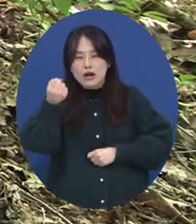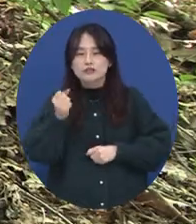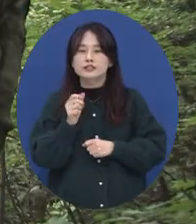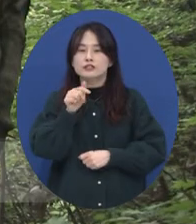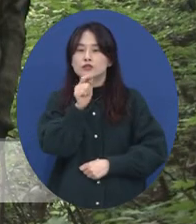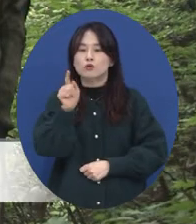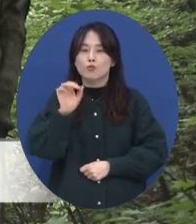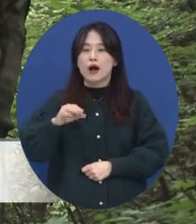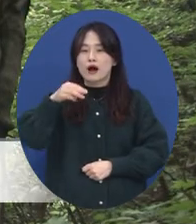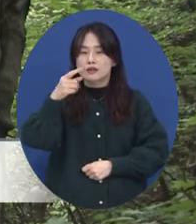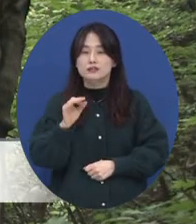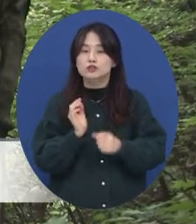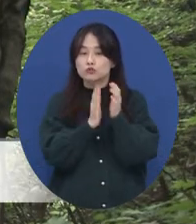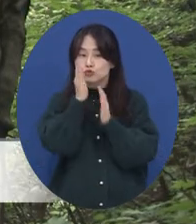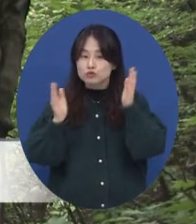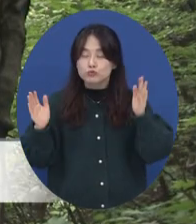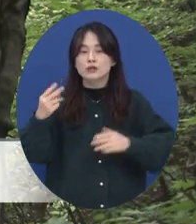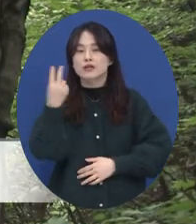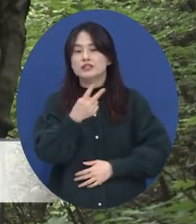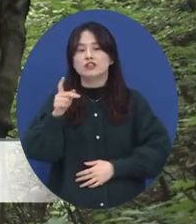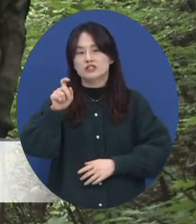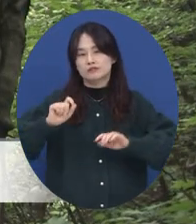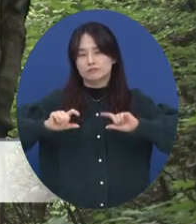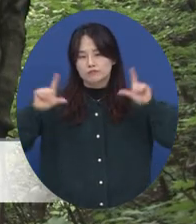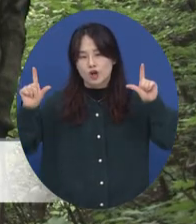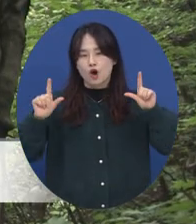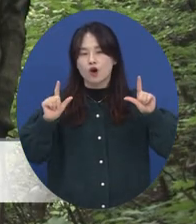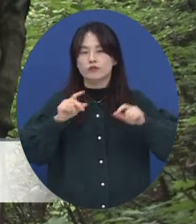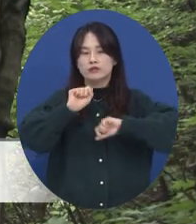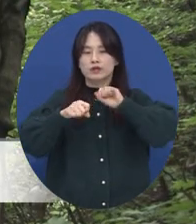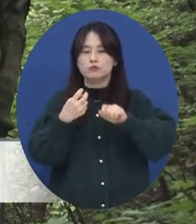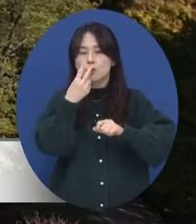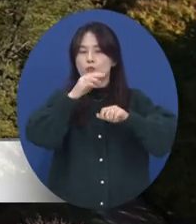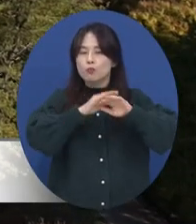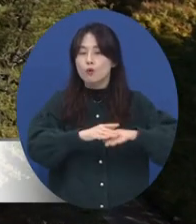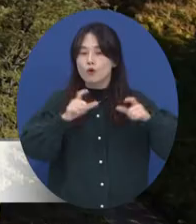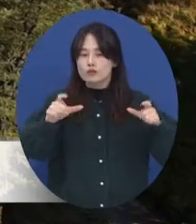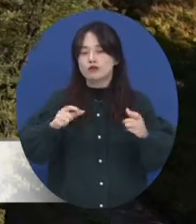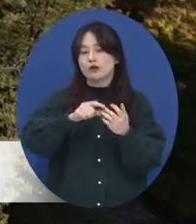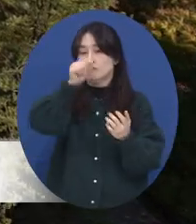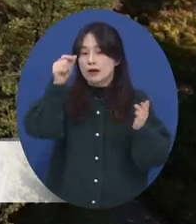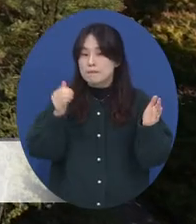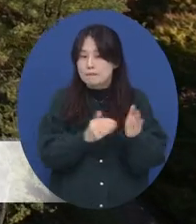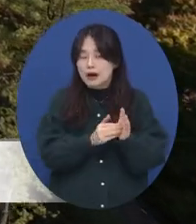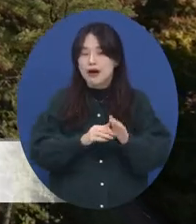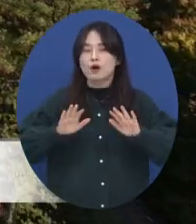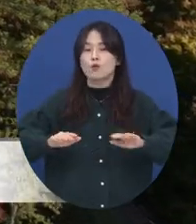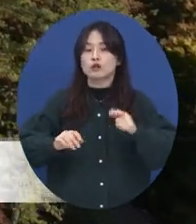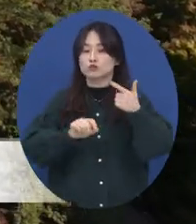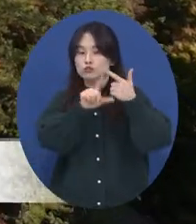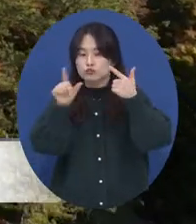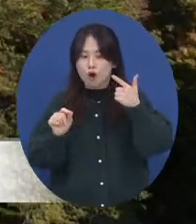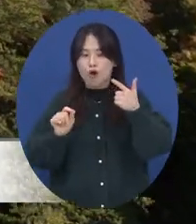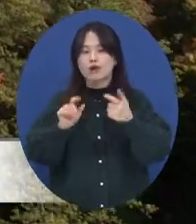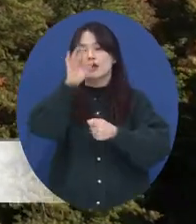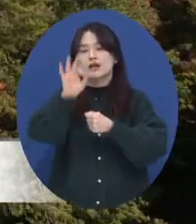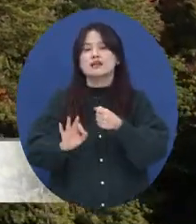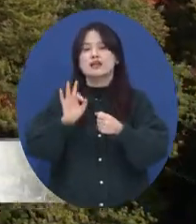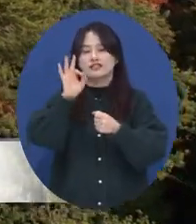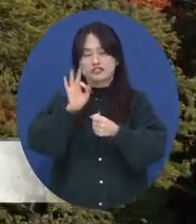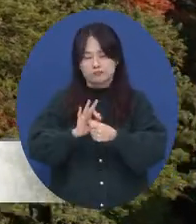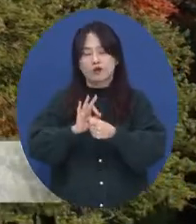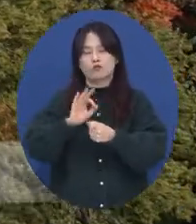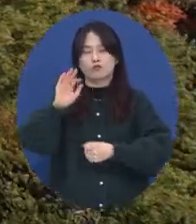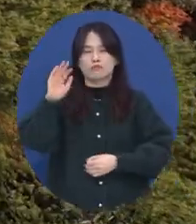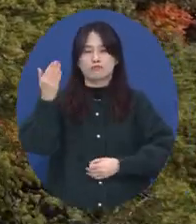숲은 2010년 유네스코 생물권보전지역 으로 선정되었습니다 올해 6월이면 세계 생물권 보전지역 으로 지정된